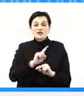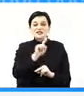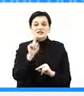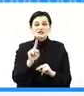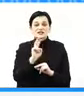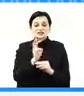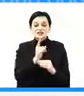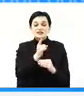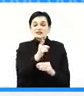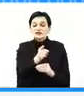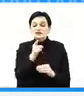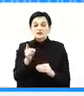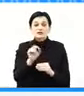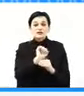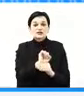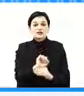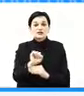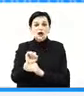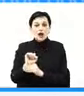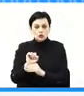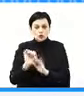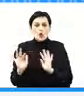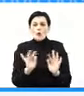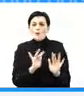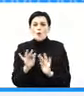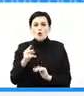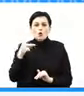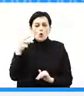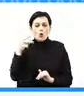საავტობუსო პარკირების სისტემის ფარგლებში მოქმედებს